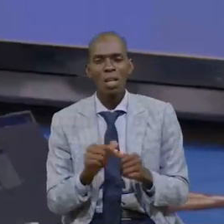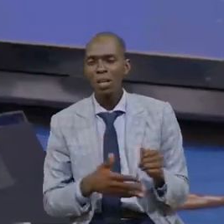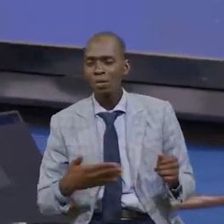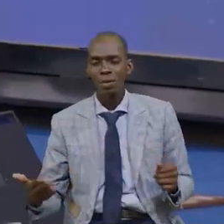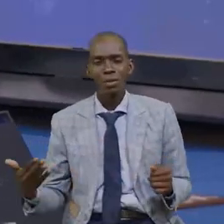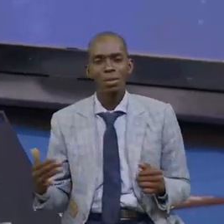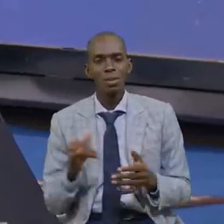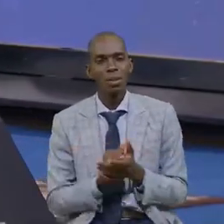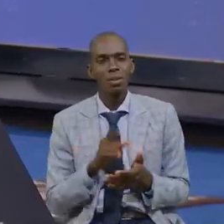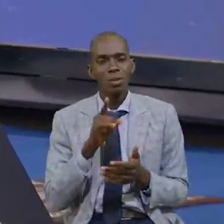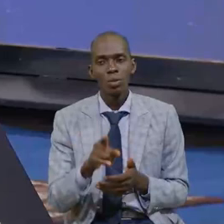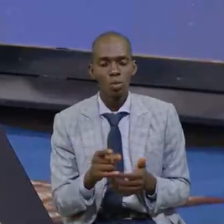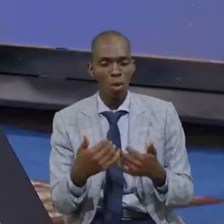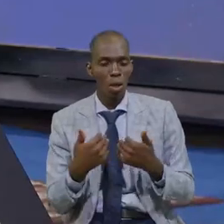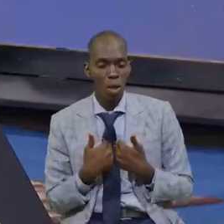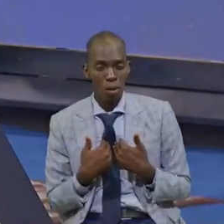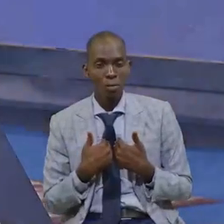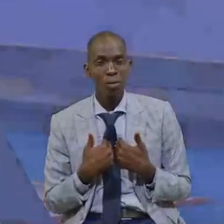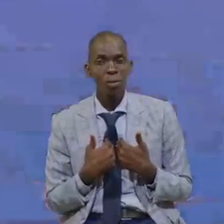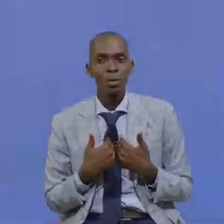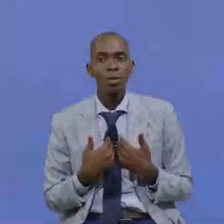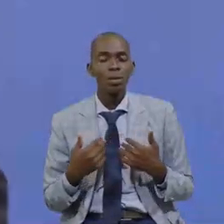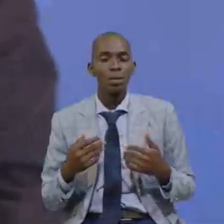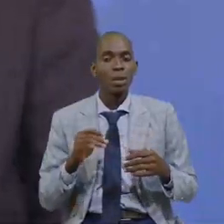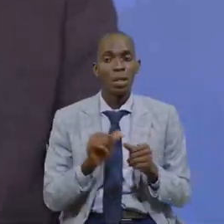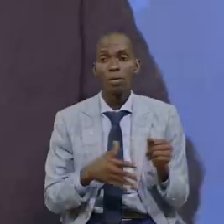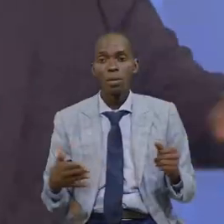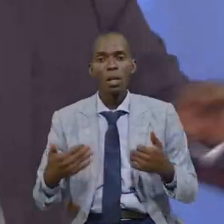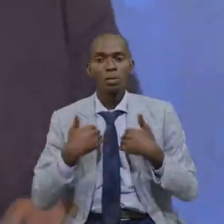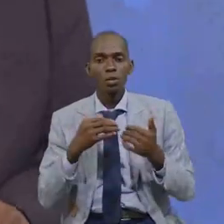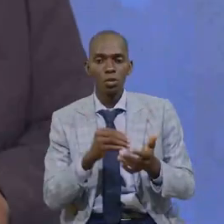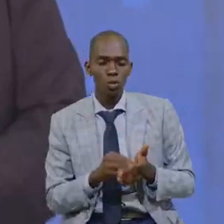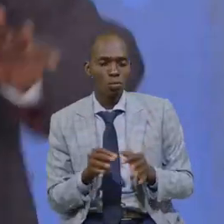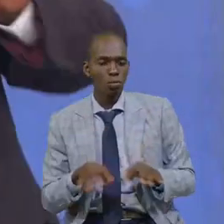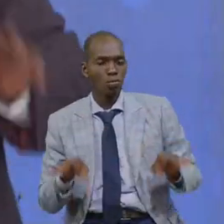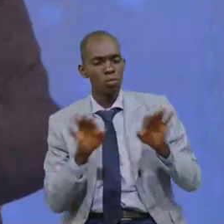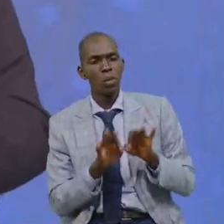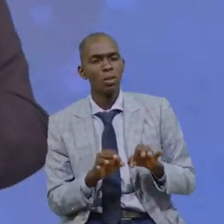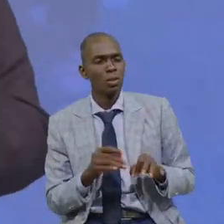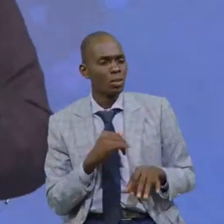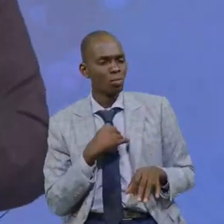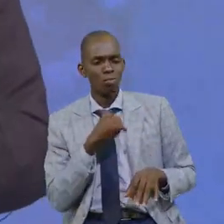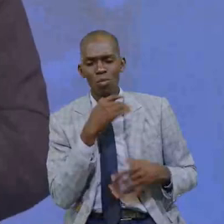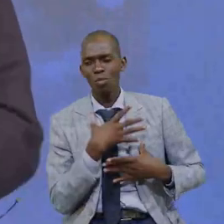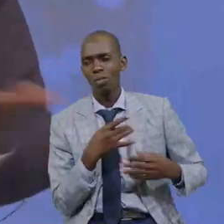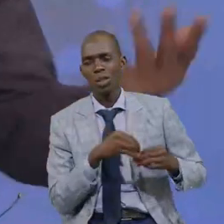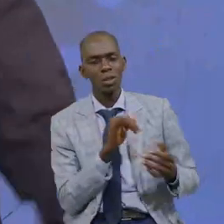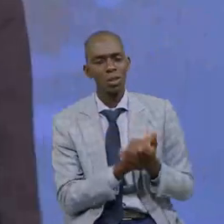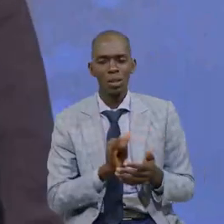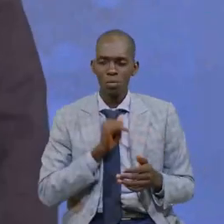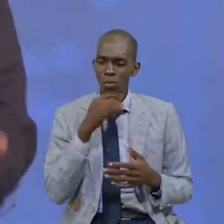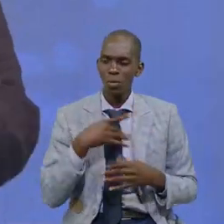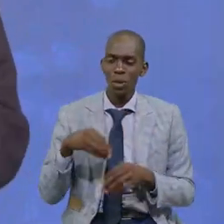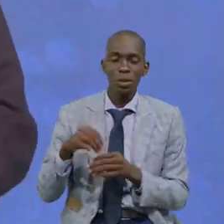rôle. Tout ce que tu as, comme tu viens, tout a... Ah, tu ne peux pas dire, je ne suis pas intéressé à ceci, je ne suis pas intéressé à cela.